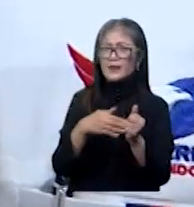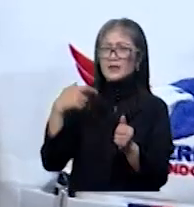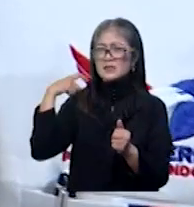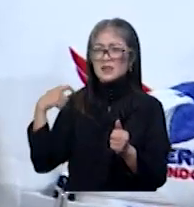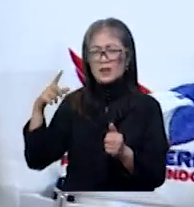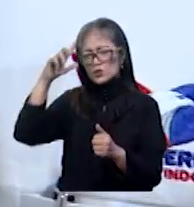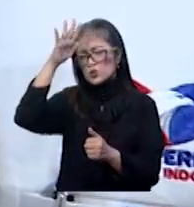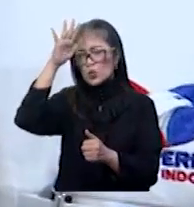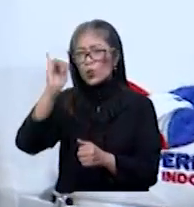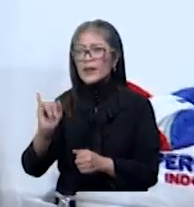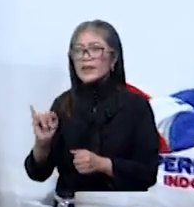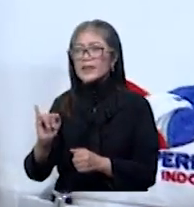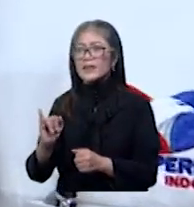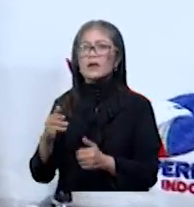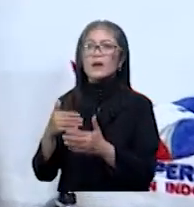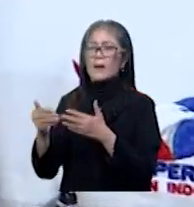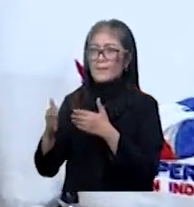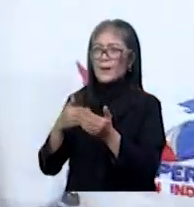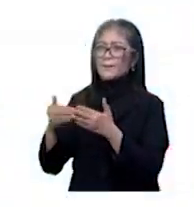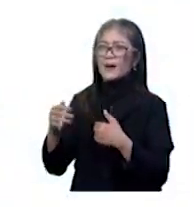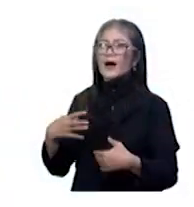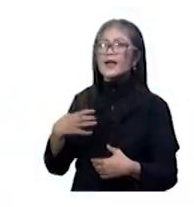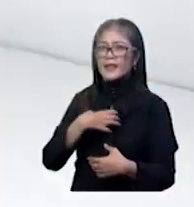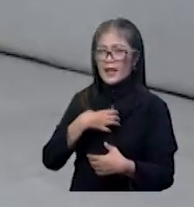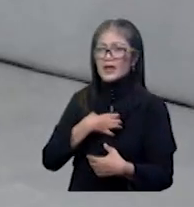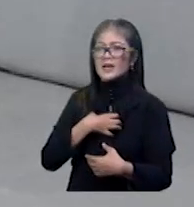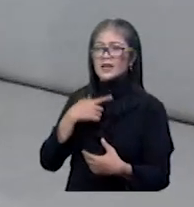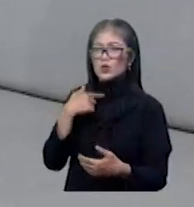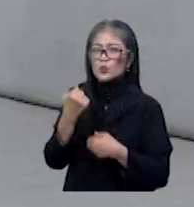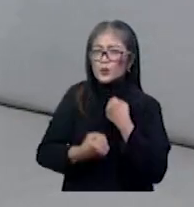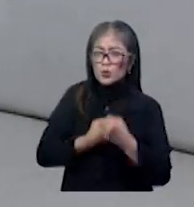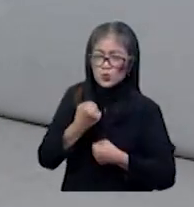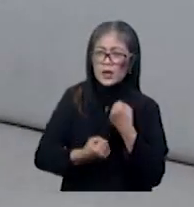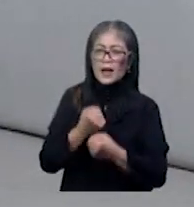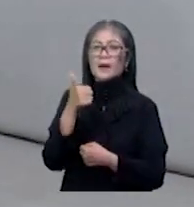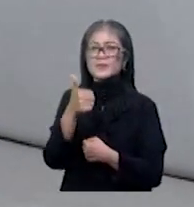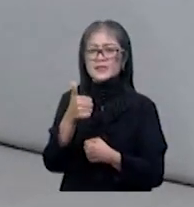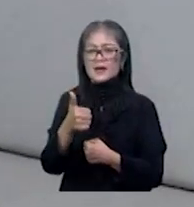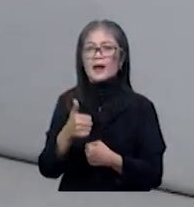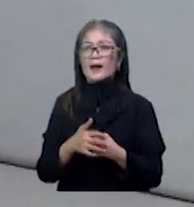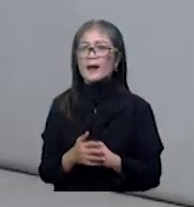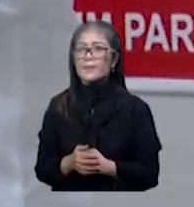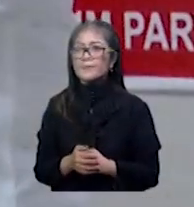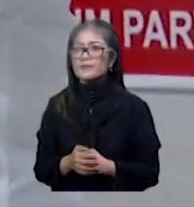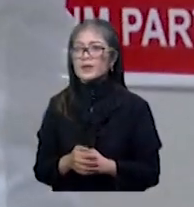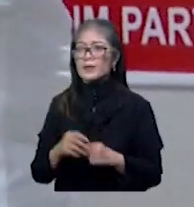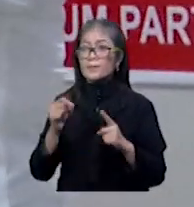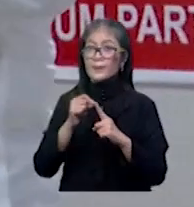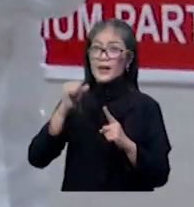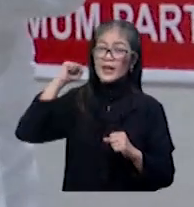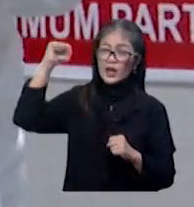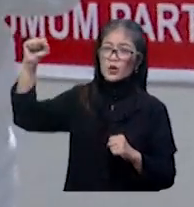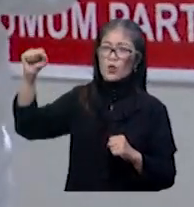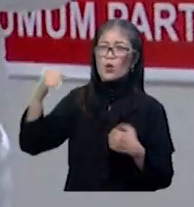kepada saya, itu bisa saya dapatkan. Dengan pergantian pengurus ini, Partai Perindo ditargetkan bisa meraih suara dua